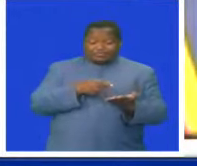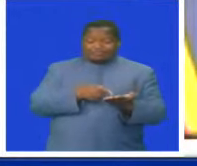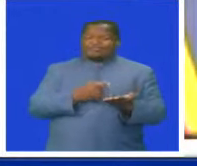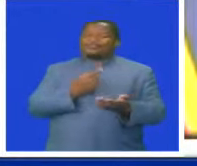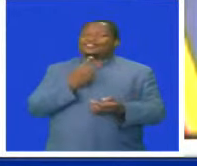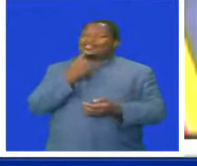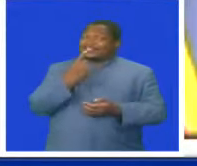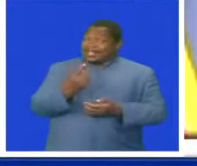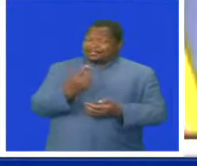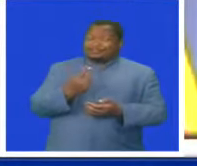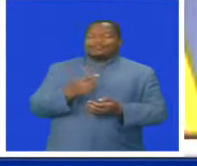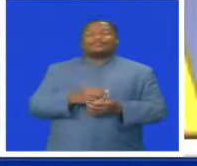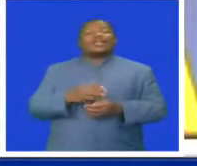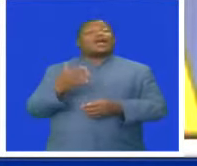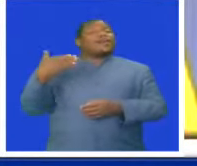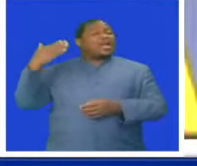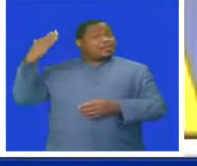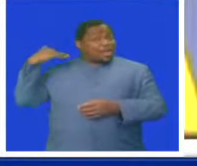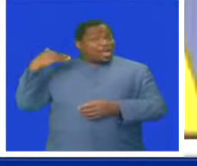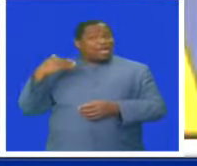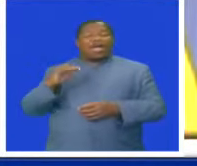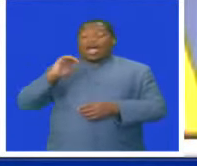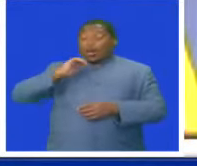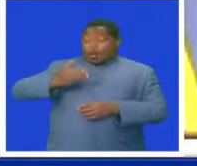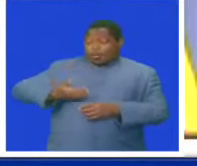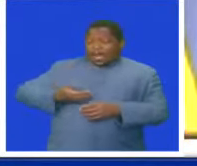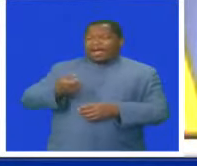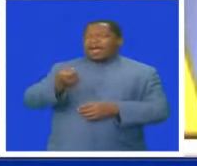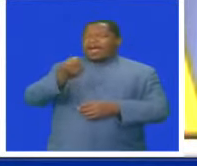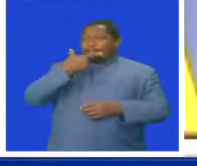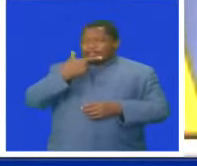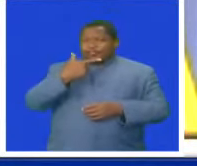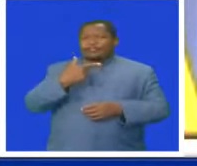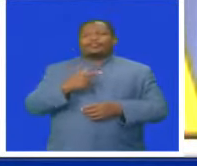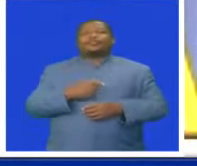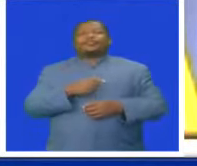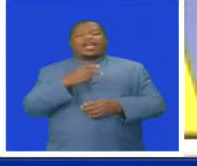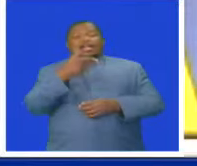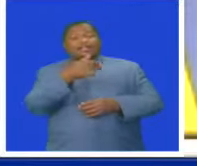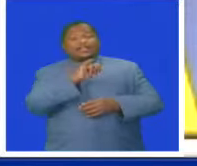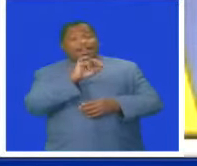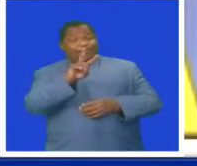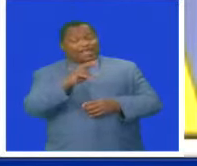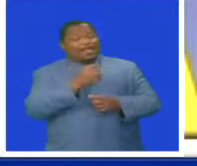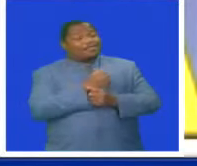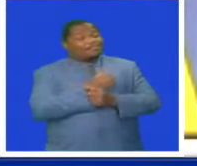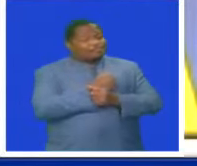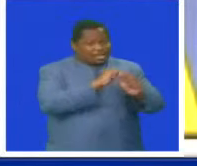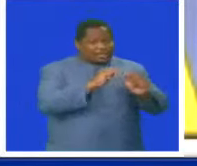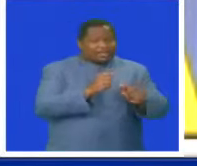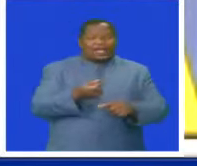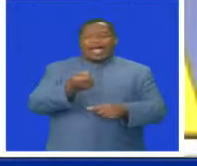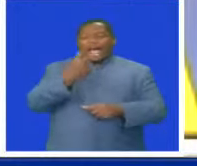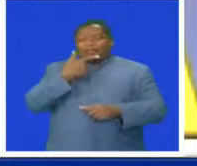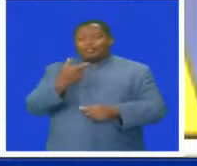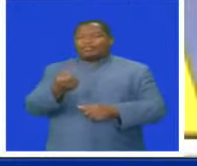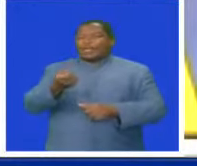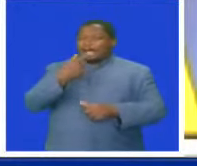njalo ngelanga ngelanga lebativikela ngako lo mjovo lo leba wawubuka lapha